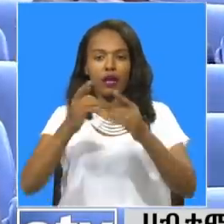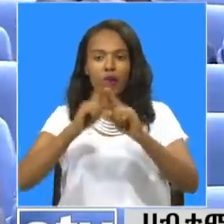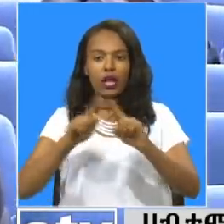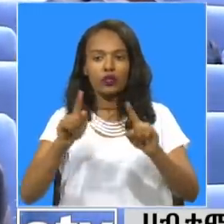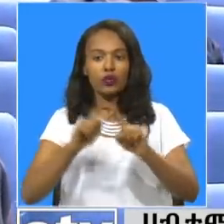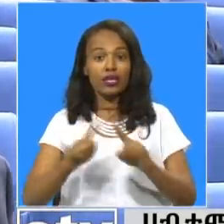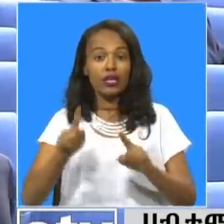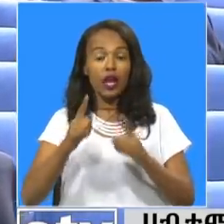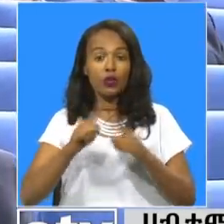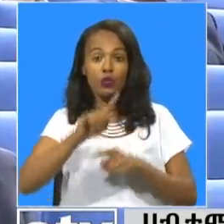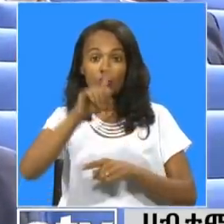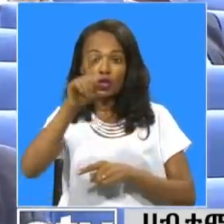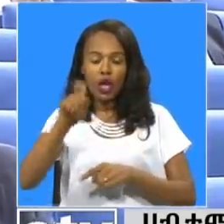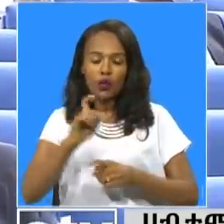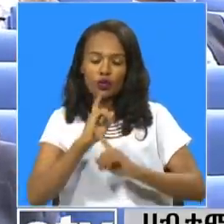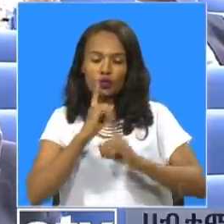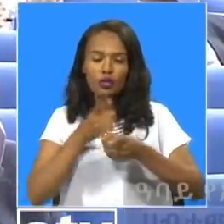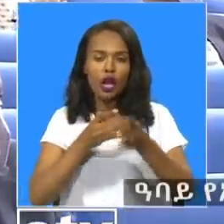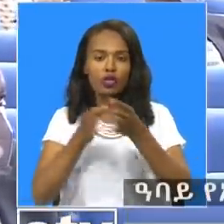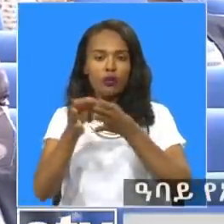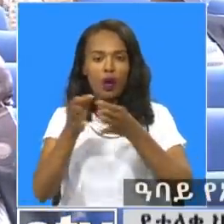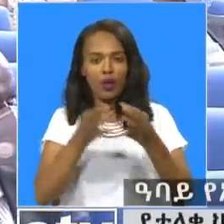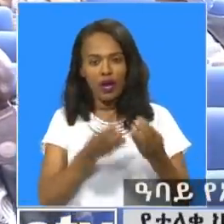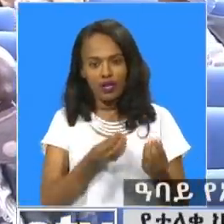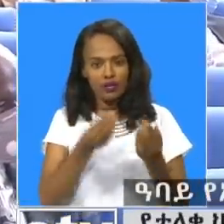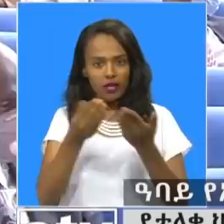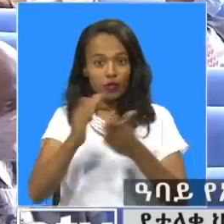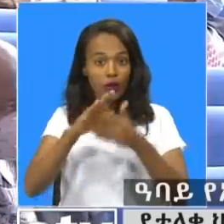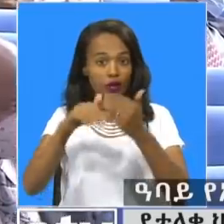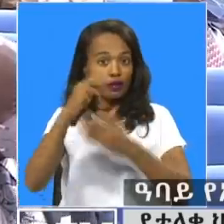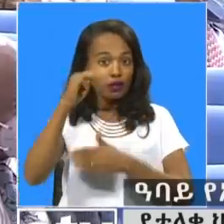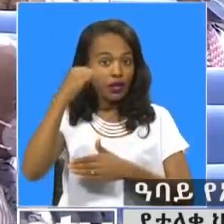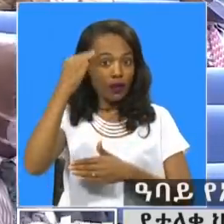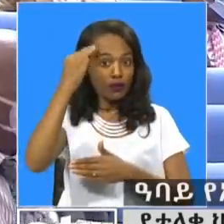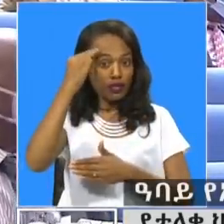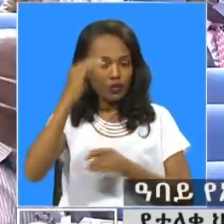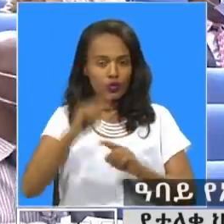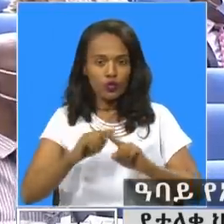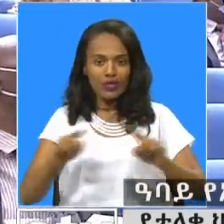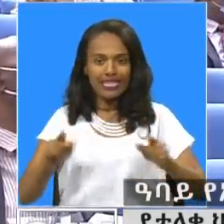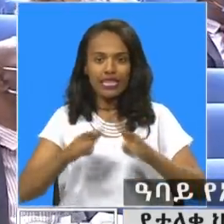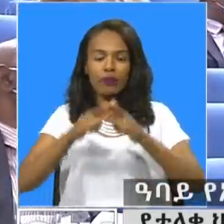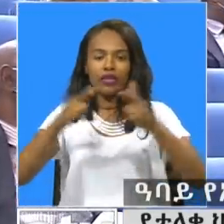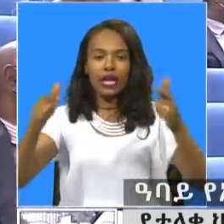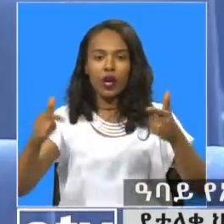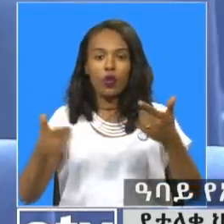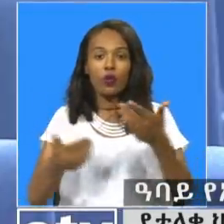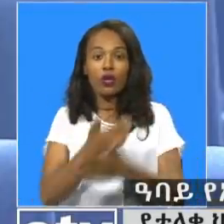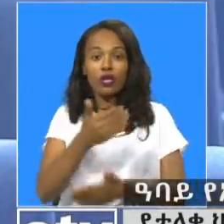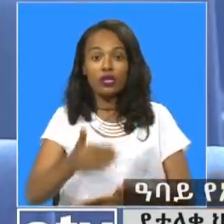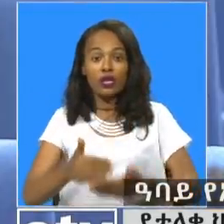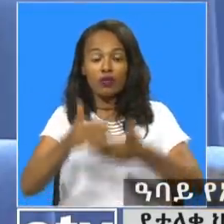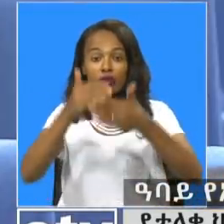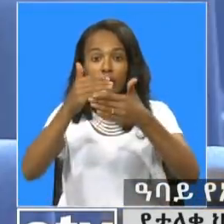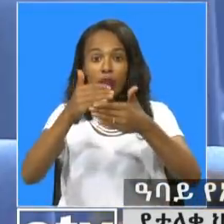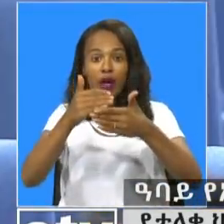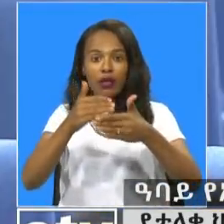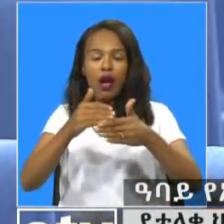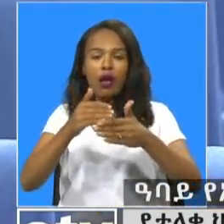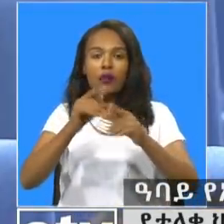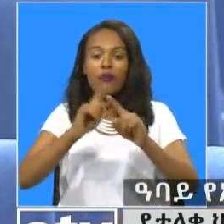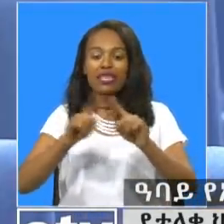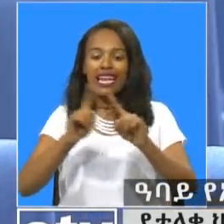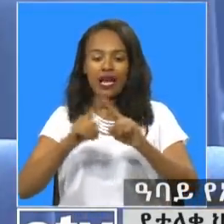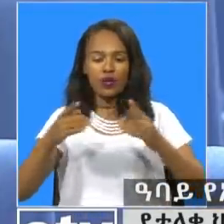የተለያዩ ጥያቄዎች ምላሽና ማብራሪያ ሰጥተዋል። ጠቅላይ ሚኒስትሩ በተለይ በታላቁ ህዳሴ ግድብ ግንባታ ዙሪያ